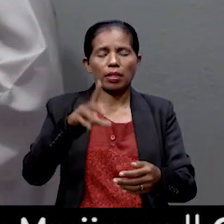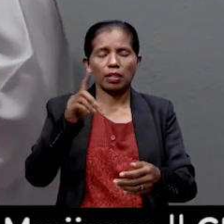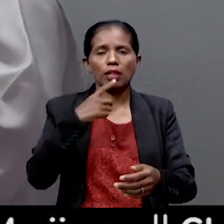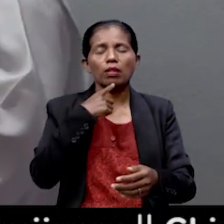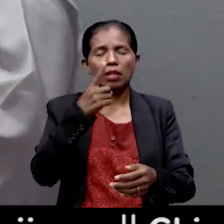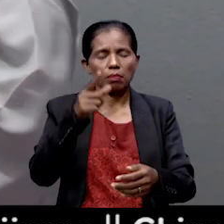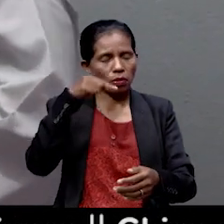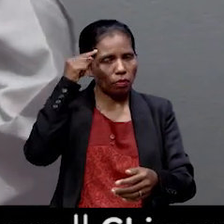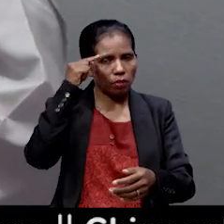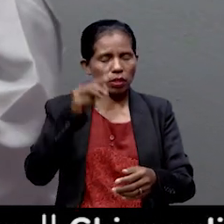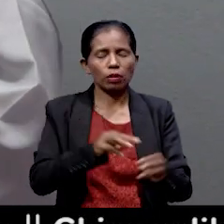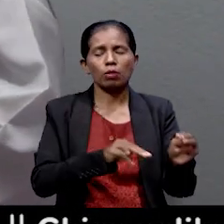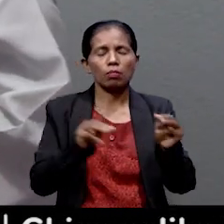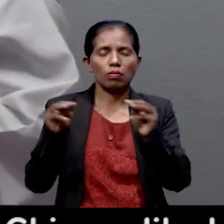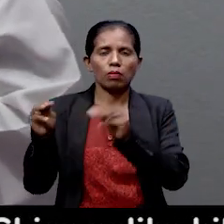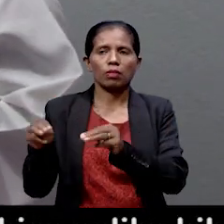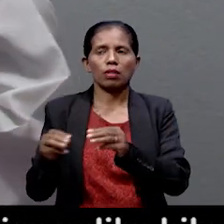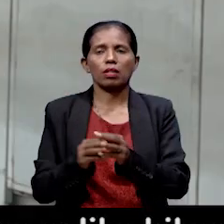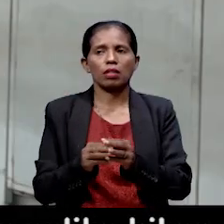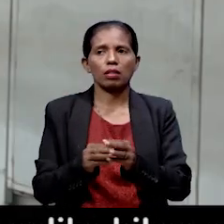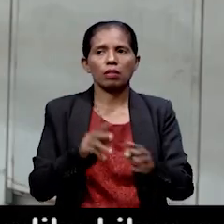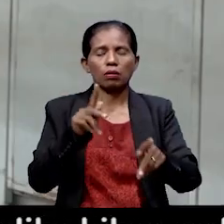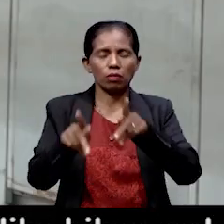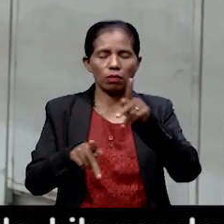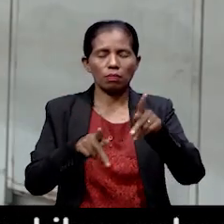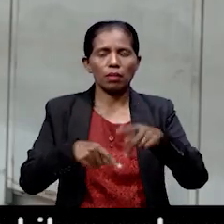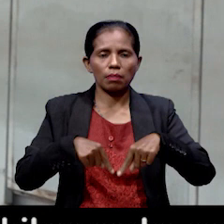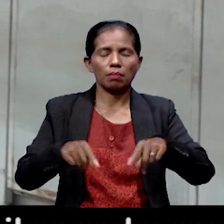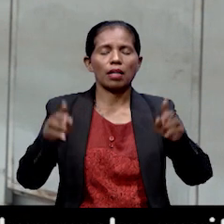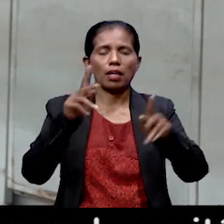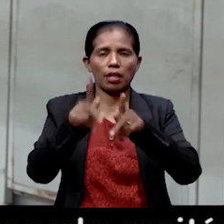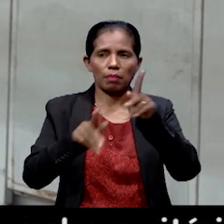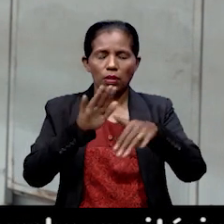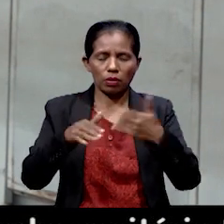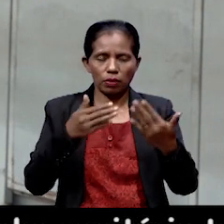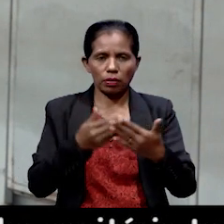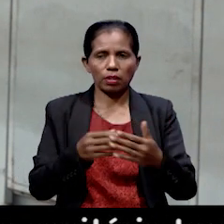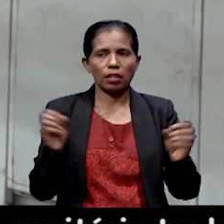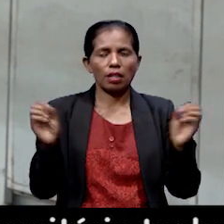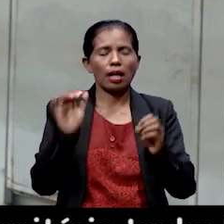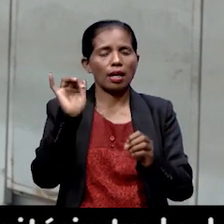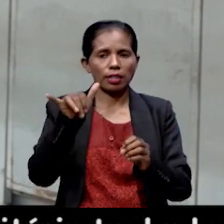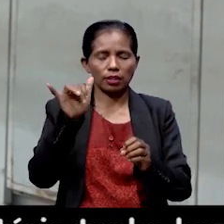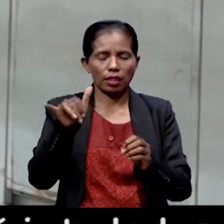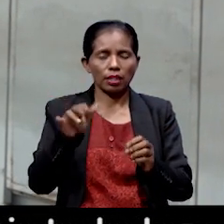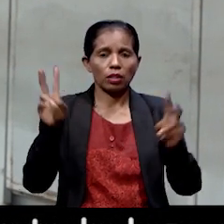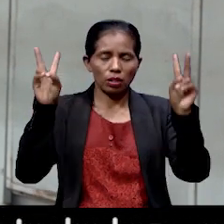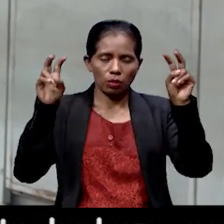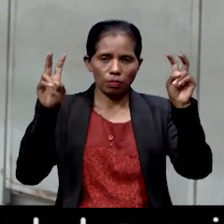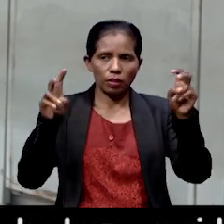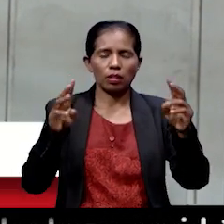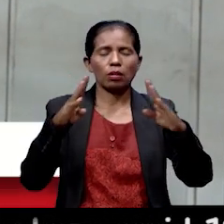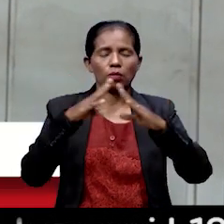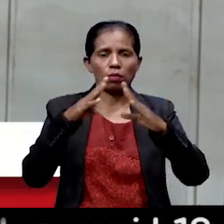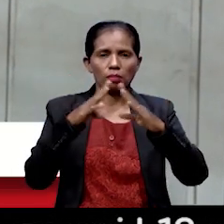muda termu umak bitlaik ne ba fale umak ba pobu. Apoi mebe la aseta ho titulu be umaida dehan umak